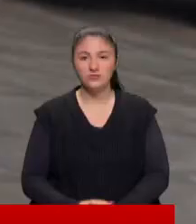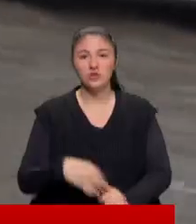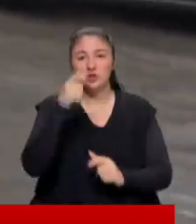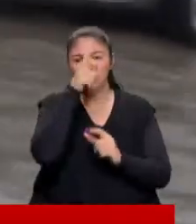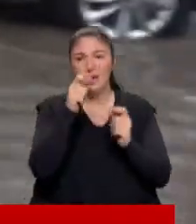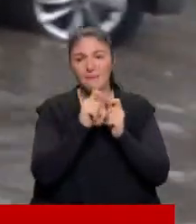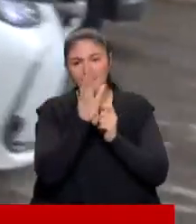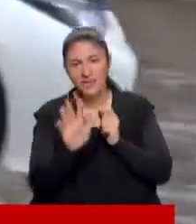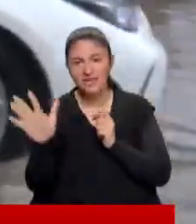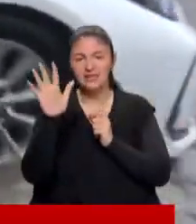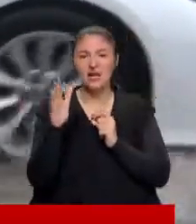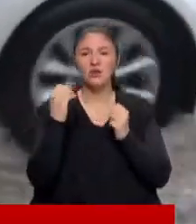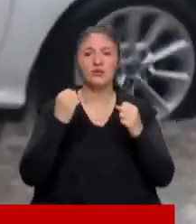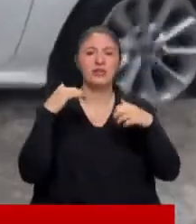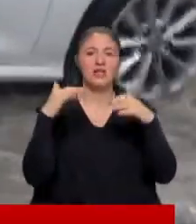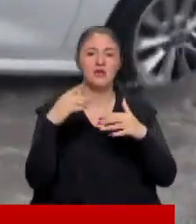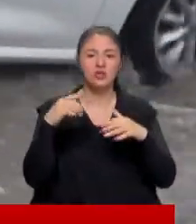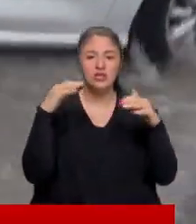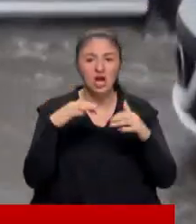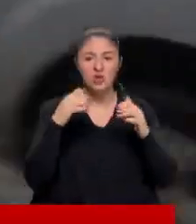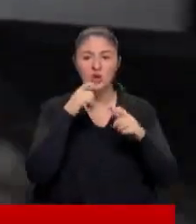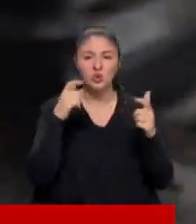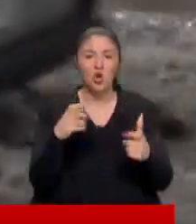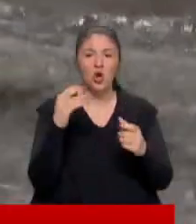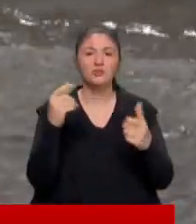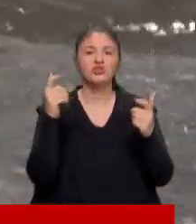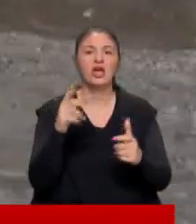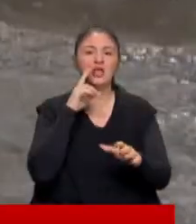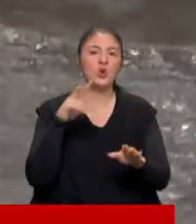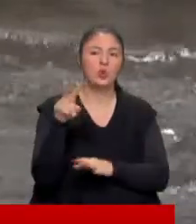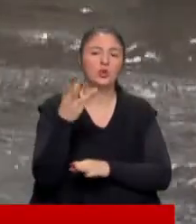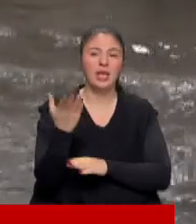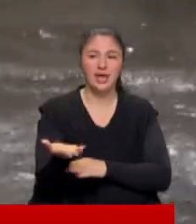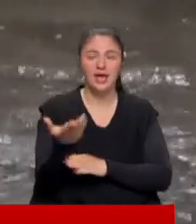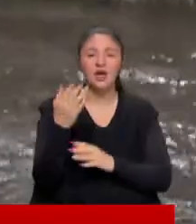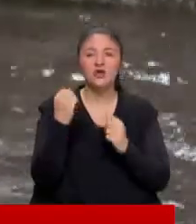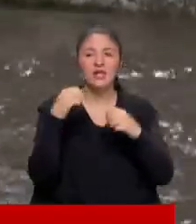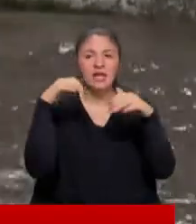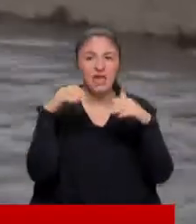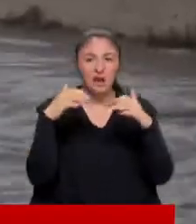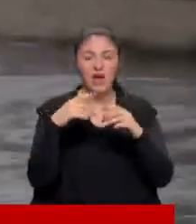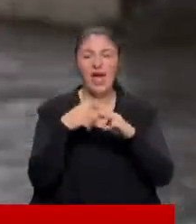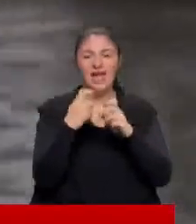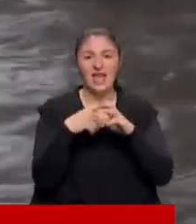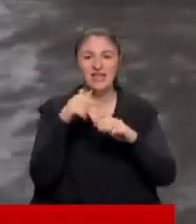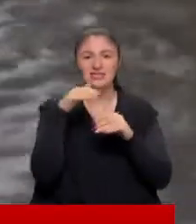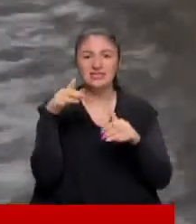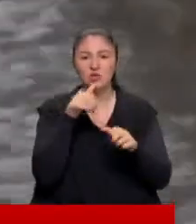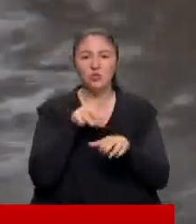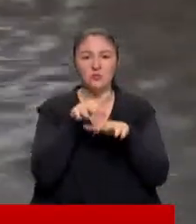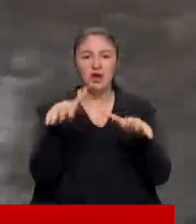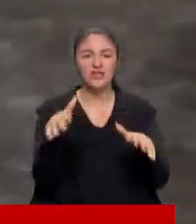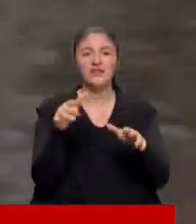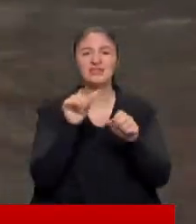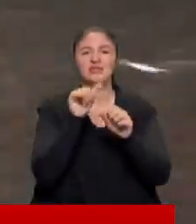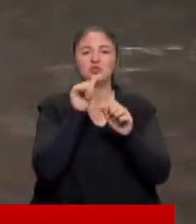Yurdun en batısındaysa kuvvetli sağanak, yağışla göle dönmüş şehir manzaraları. Kuvvetli sağanak yağış Ege kıyılarında sel, su baskını